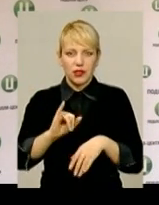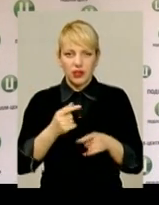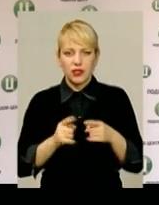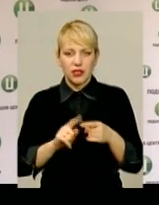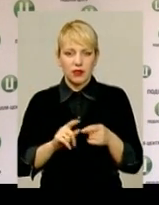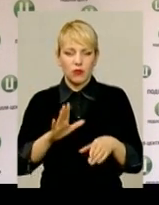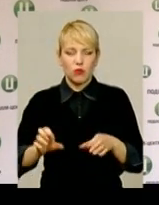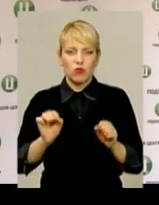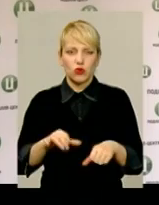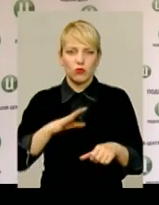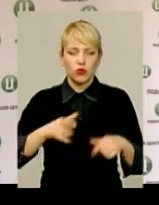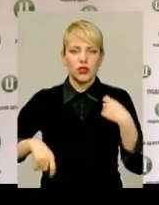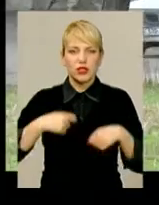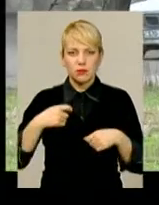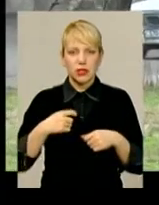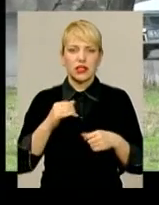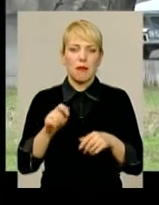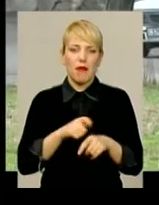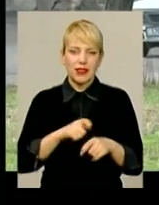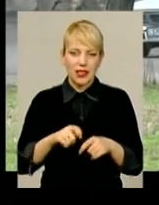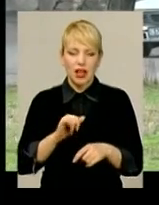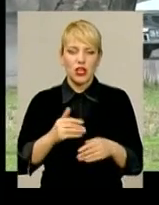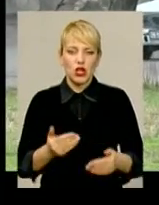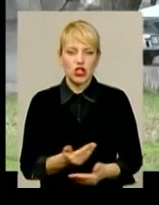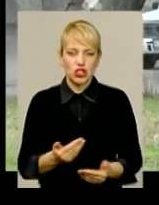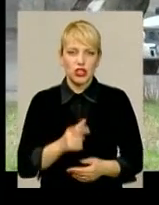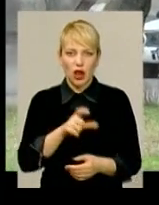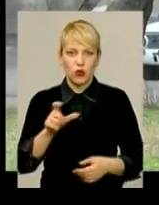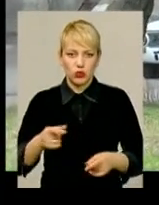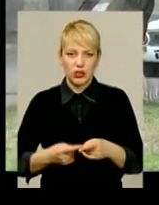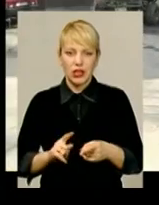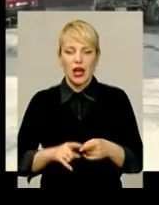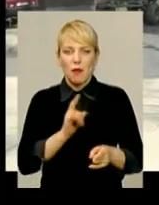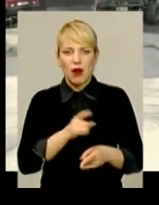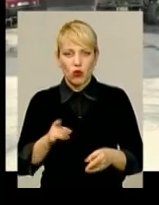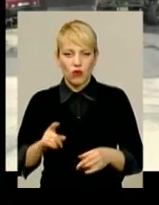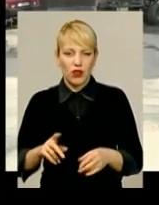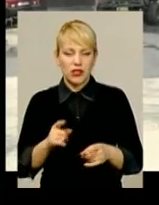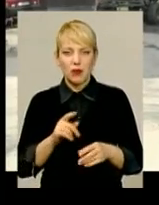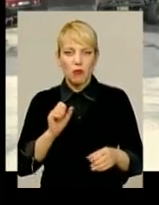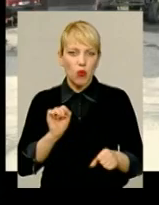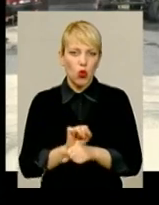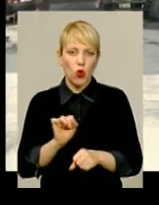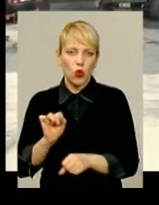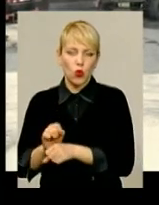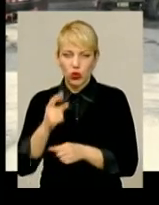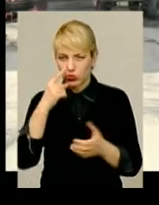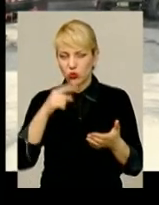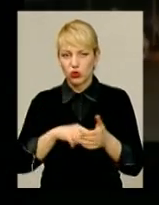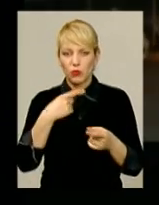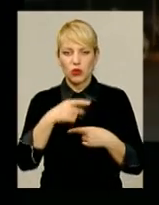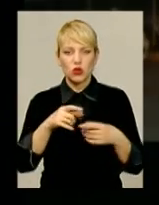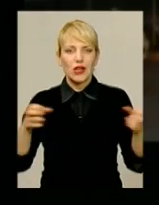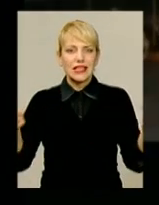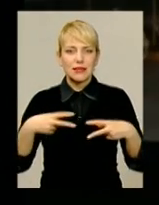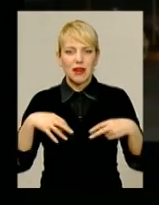збитки матеріальні, це може бути людське життя. Паркування під вікнами блокує доступ іншого спецтранспорту, а отже і допомогу. Тоді